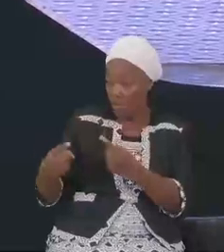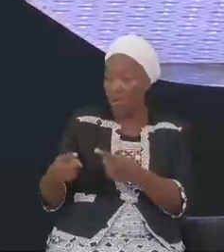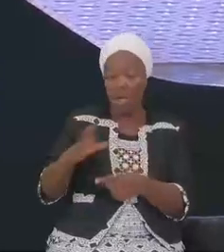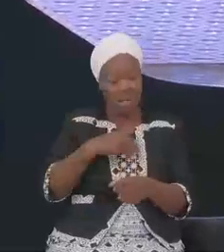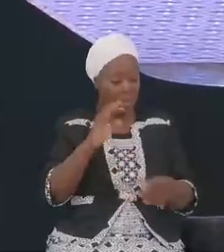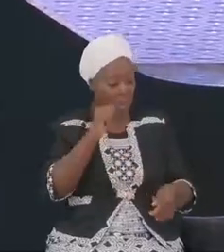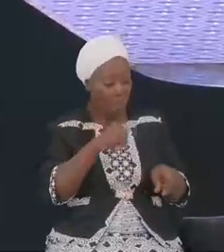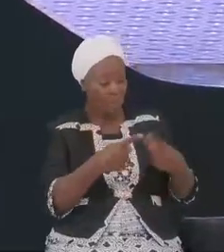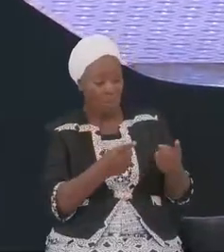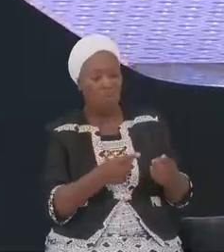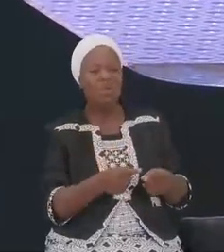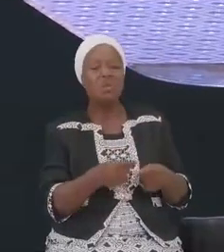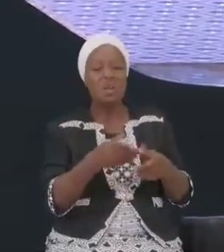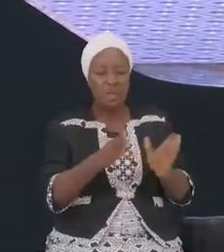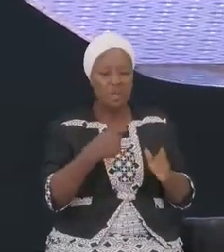emprunter, donc